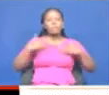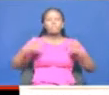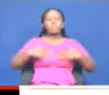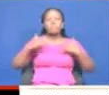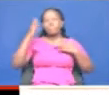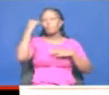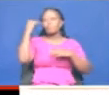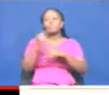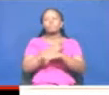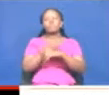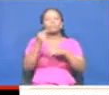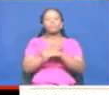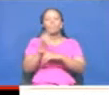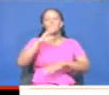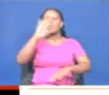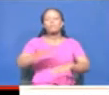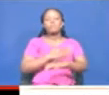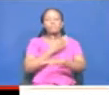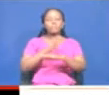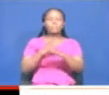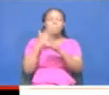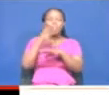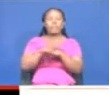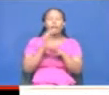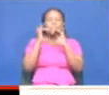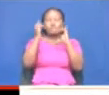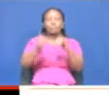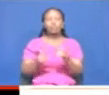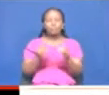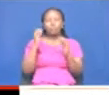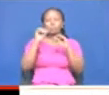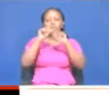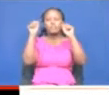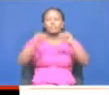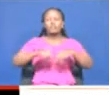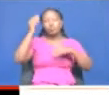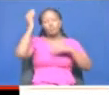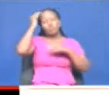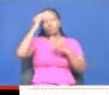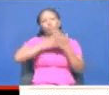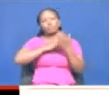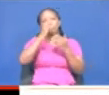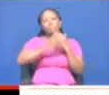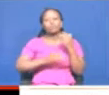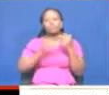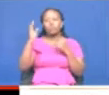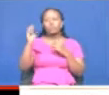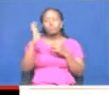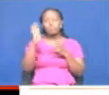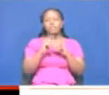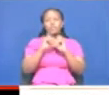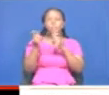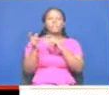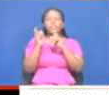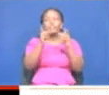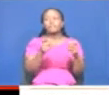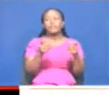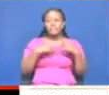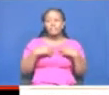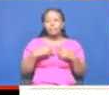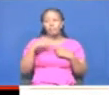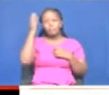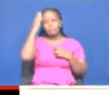ya muziki tangu kuzinduliwa kwa mtaala mpya wa elimu. Vipaji vya muziki vya wanafunzi hao vimetambuliwa na